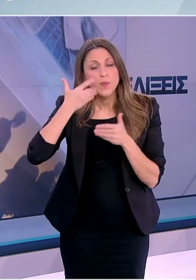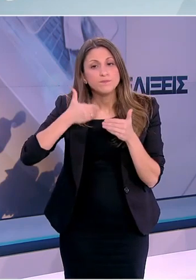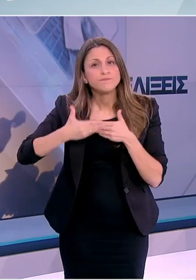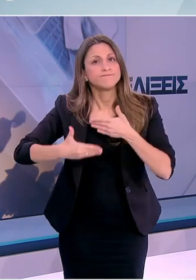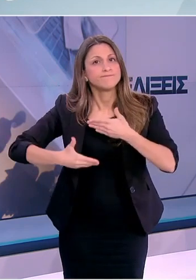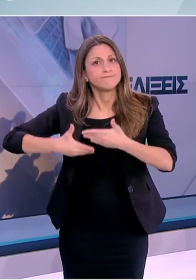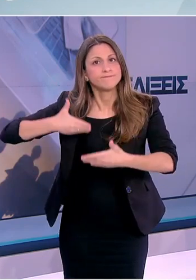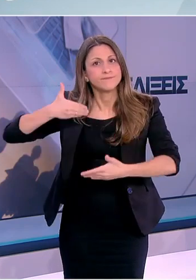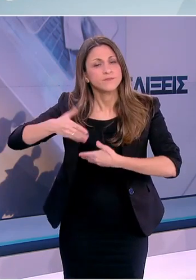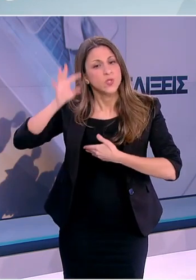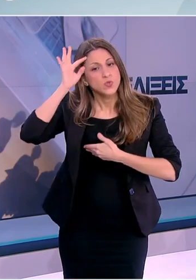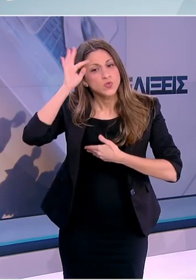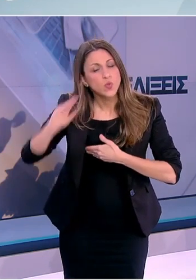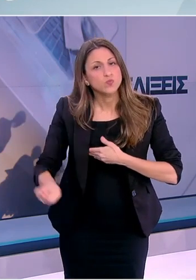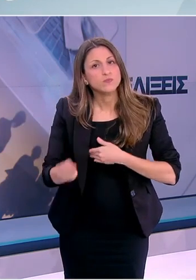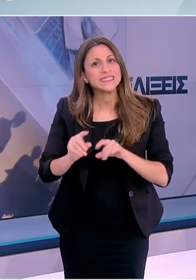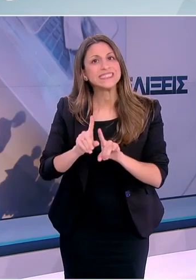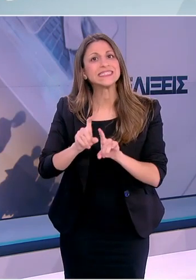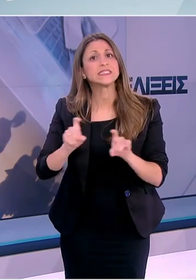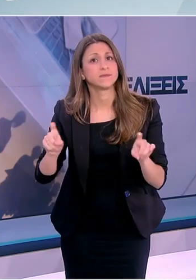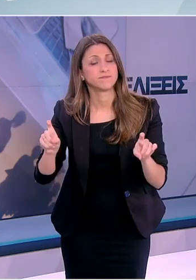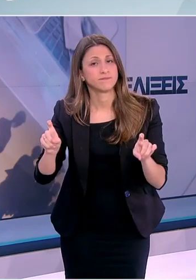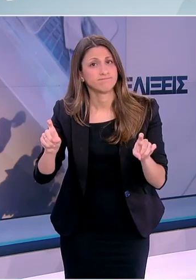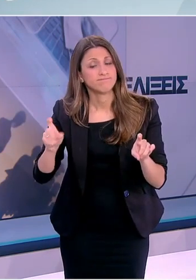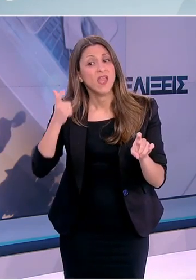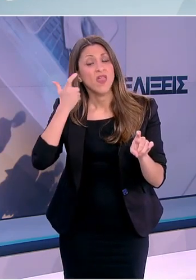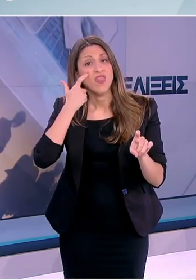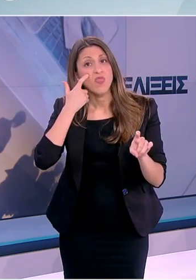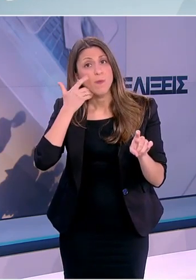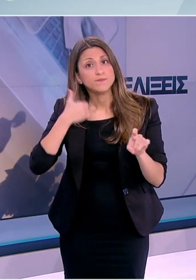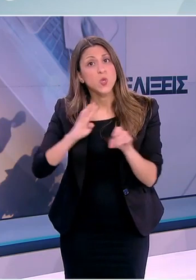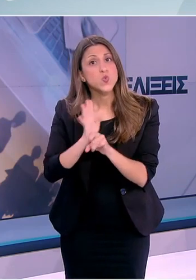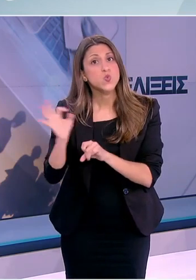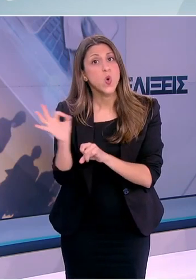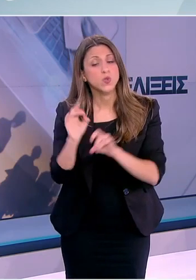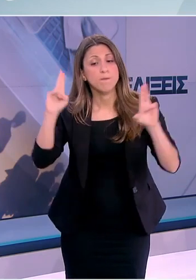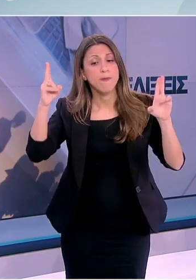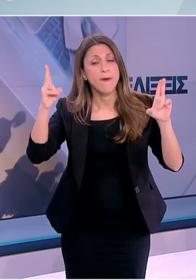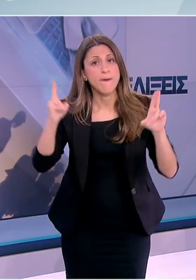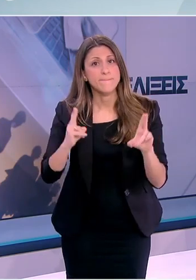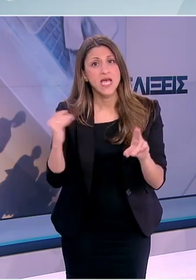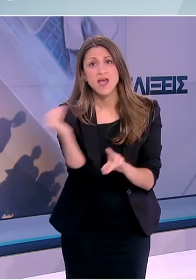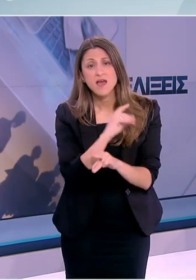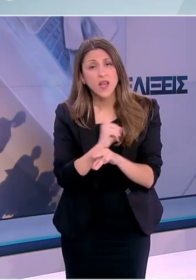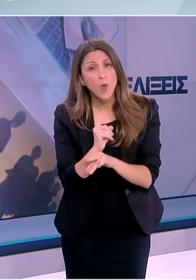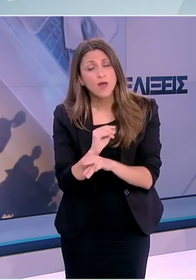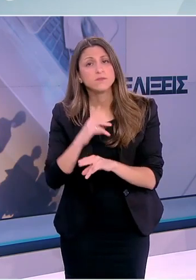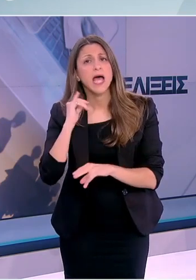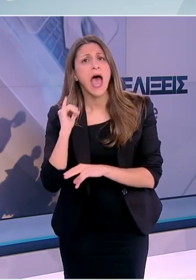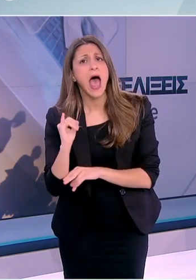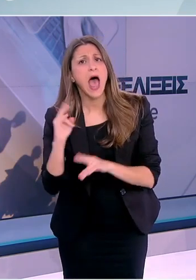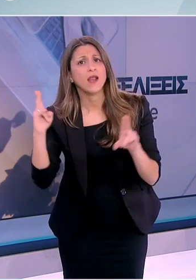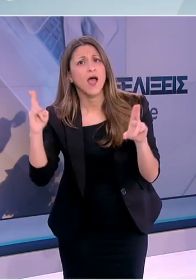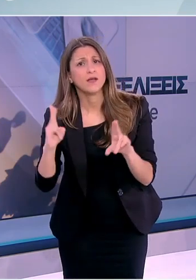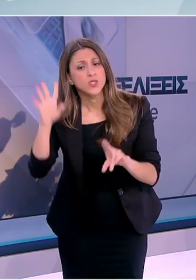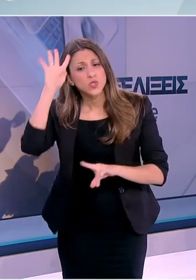θα καθορίσουν τις εξελίξεις. Θα καθορίσουν το πόσο γρήγορα και αν θα μπορέσουμε να επιτύχουμε τον τελικό μας στόχο και επιτέλους να πάρουμε